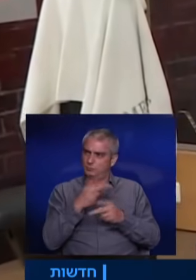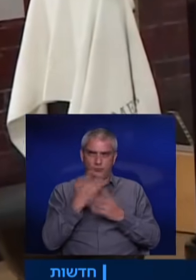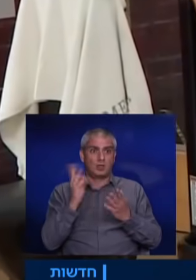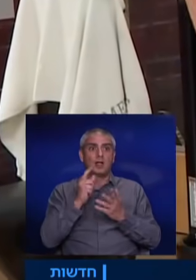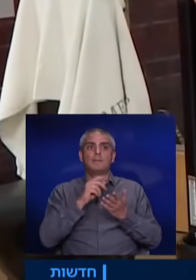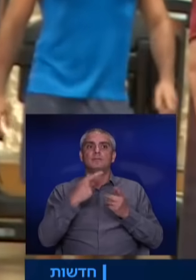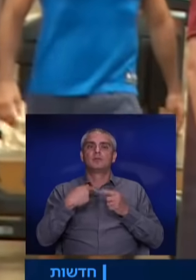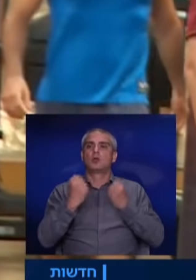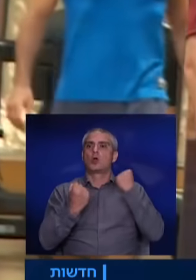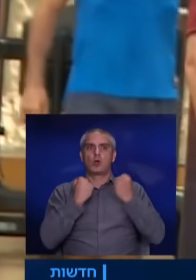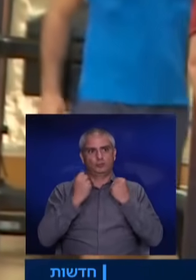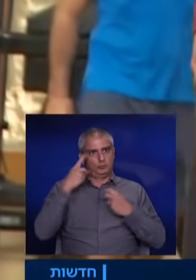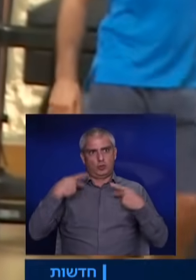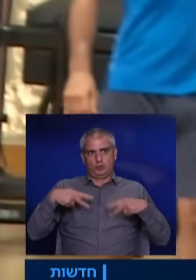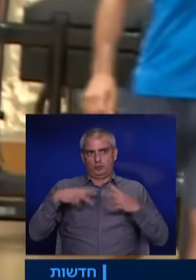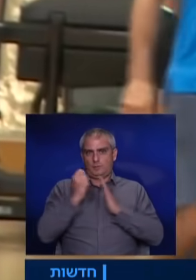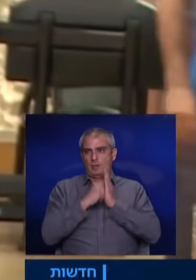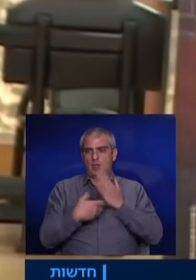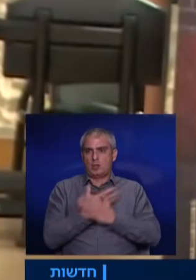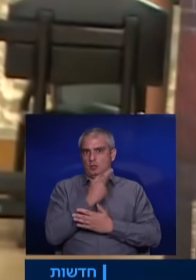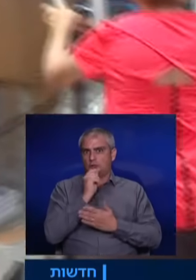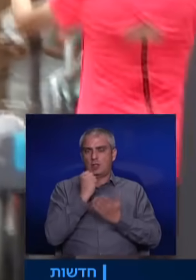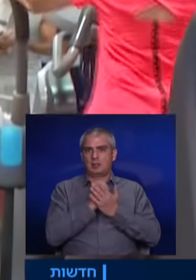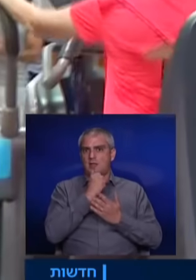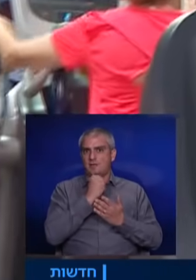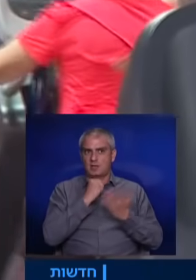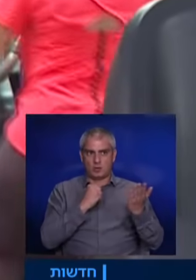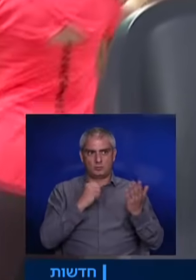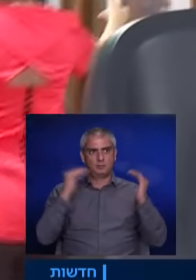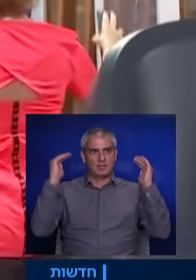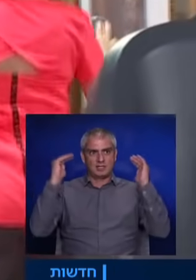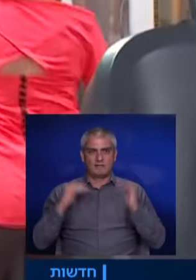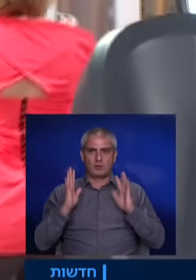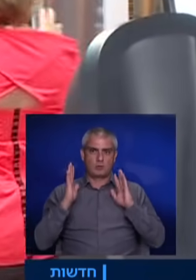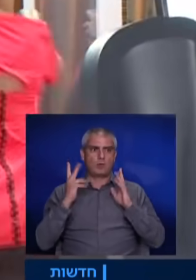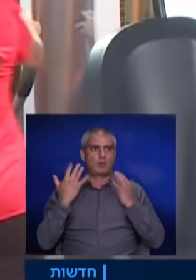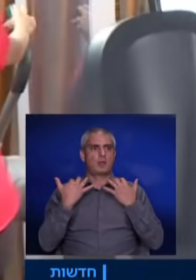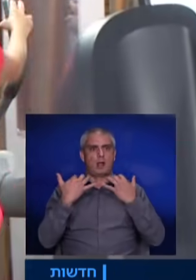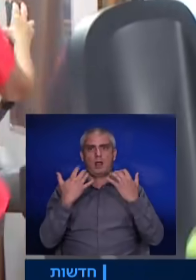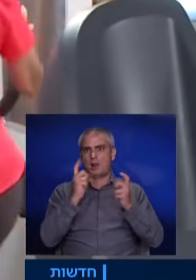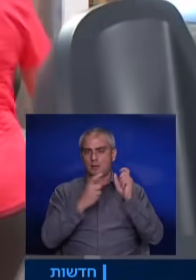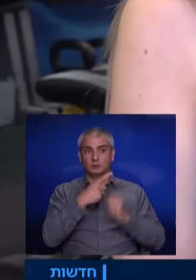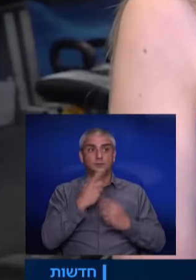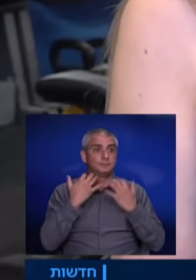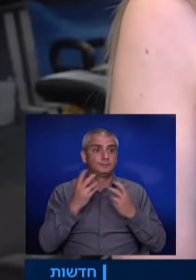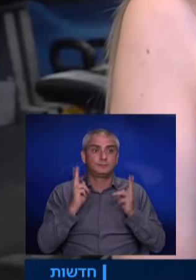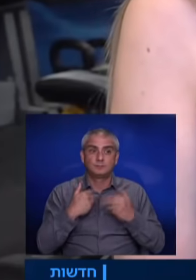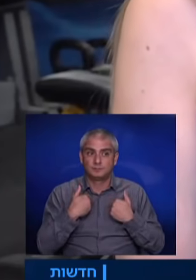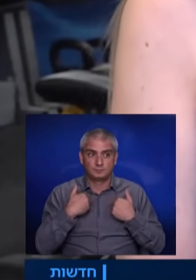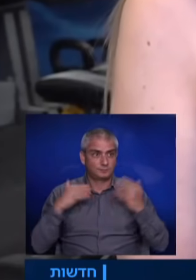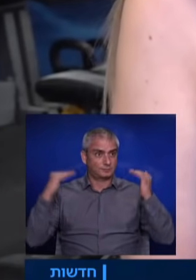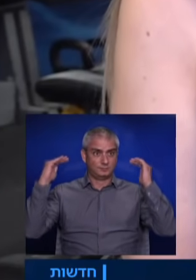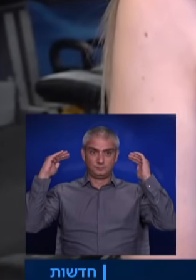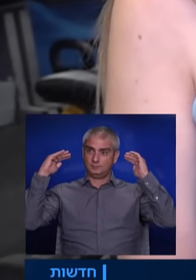בענף הכושר חוששים מאוד מהתקנות החדשות של התו הירוק, שיפחיתו משמעותית את קהל היעד. קהל היעד הפוטנציאלי